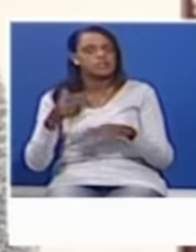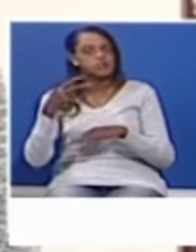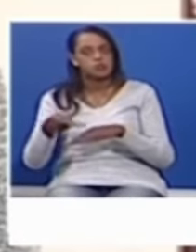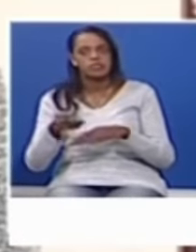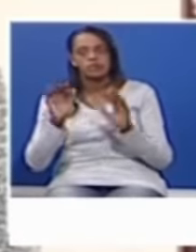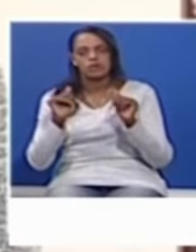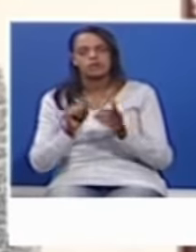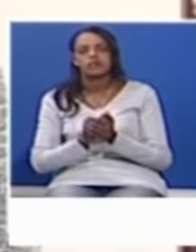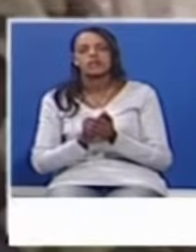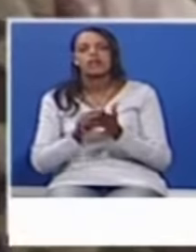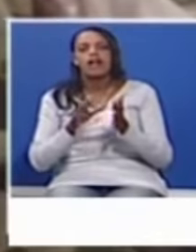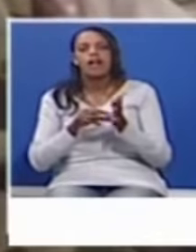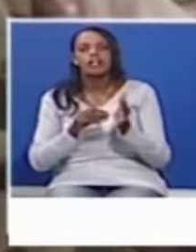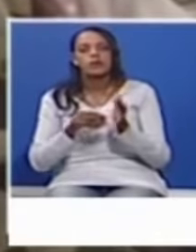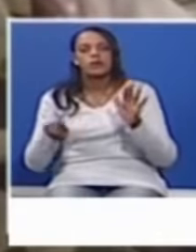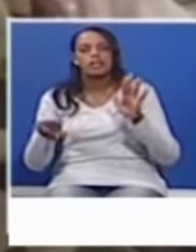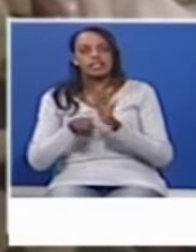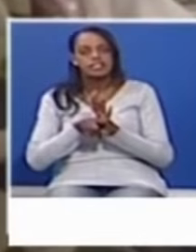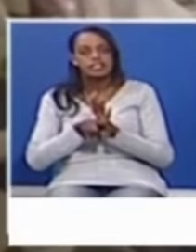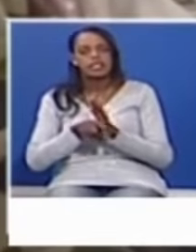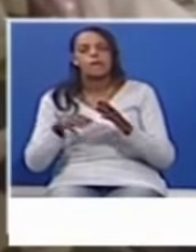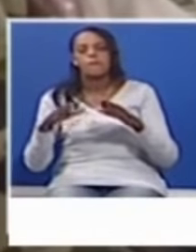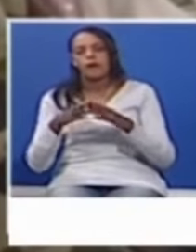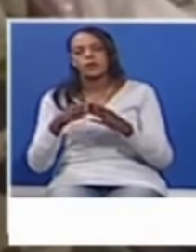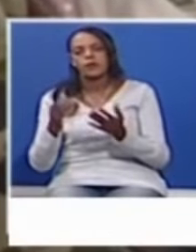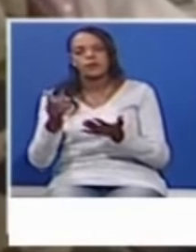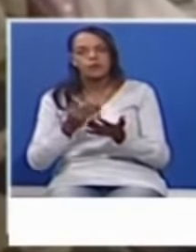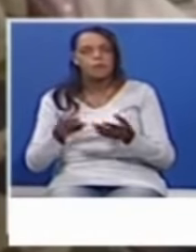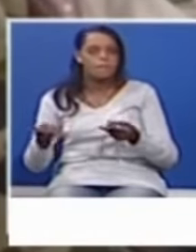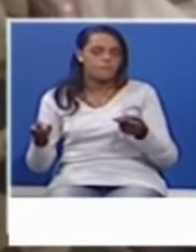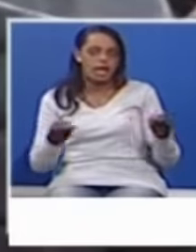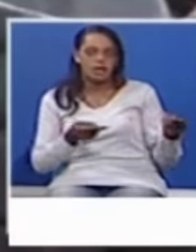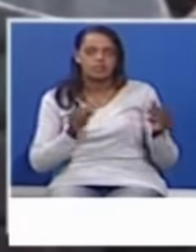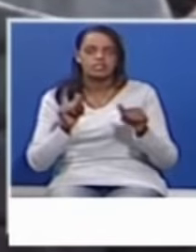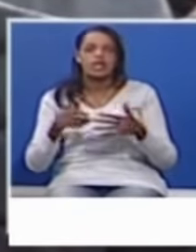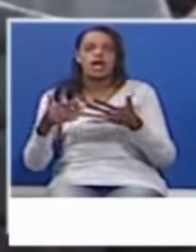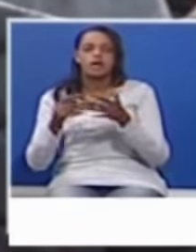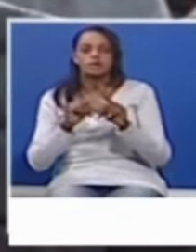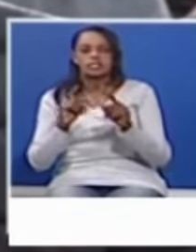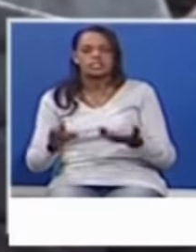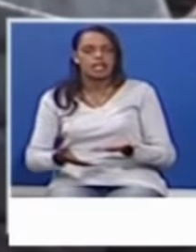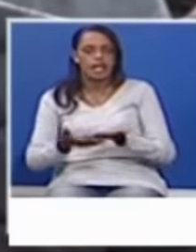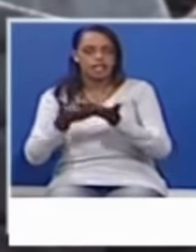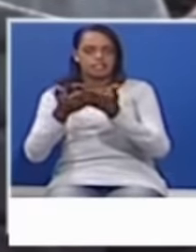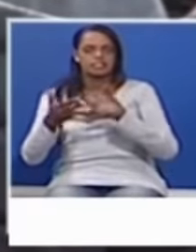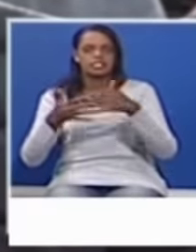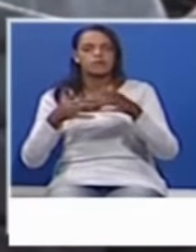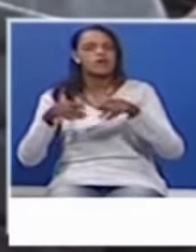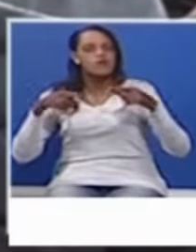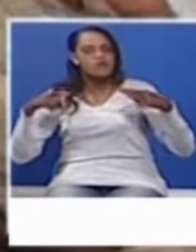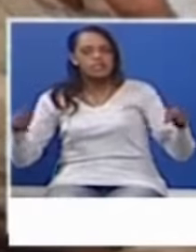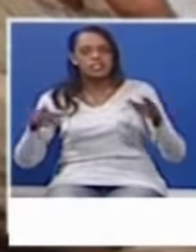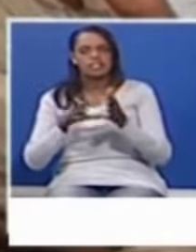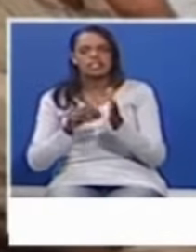እዩ ሃገራዊ ሕጊ ንማሕበረ ቁጠባዊ ፖለቲካዊ ባህላውን ታሪካውን ሰረታት ሕብረተሰብ ምርኩስ ዝገብርን ንፍሉይነት